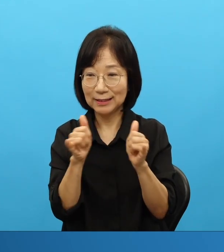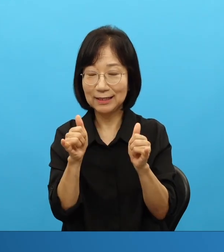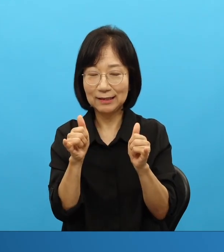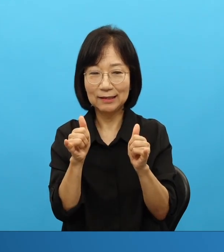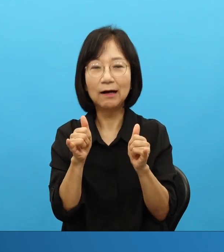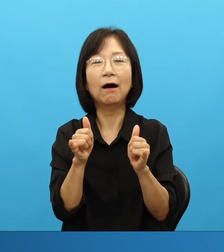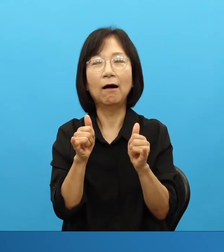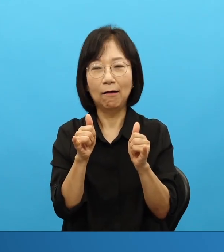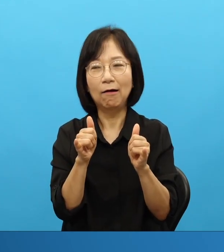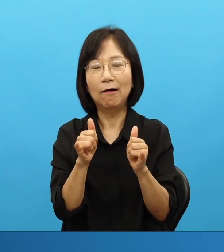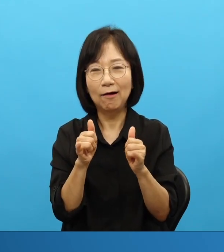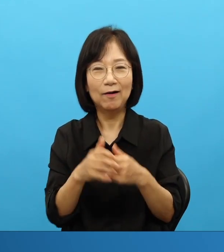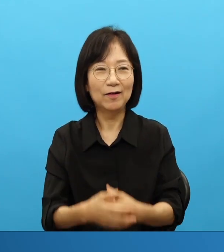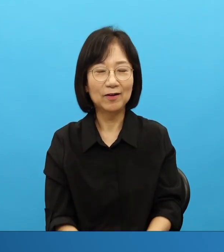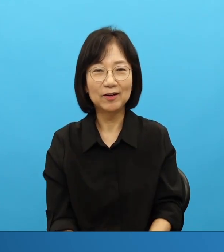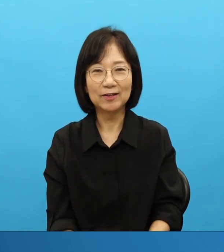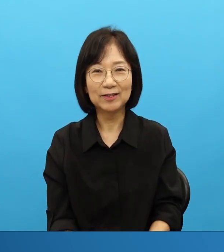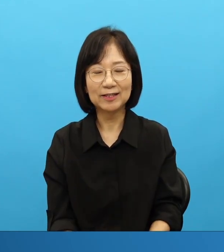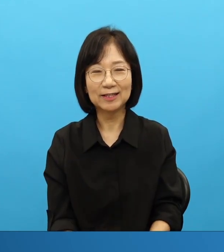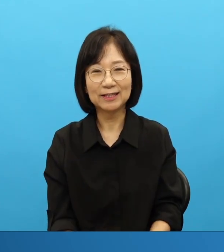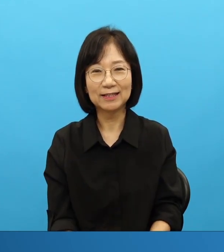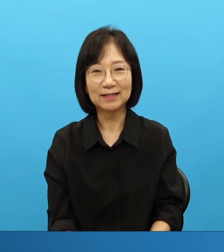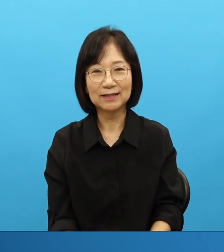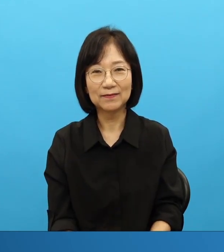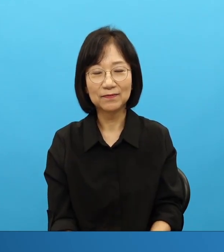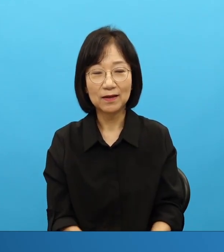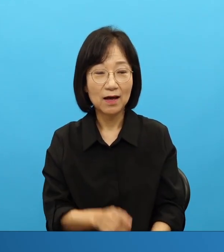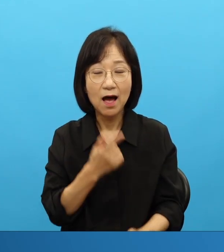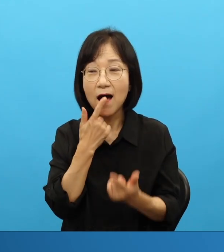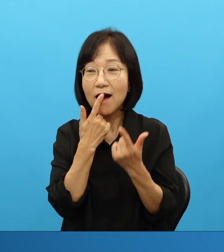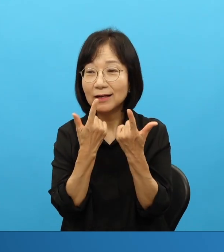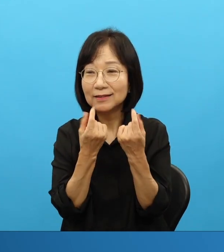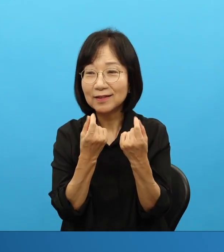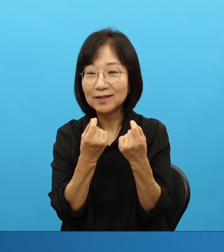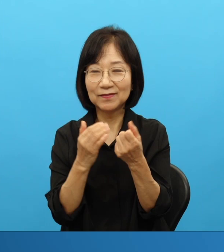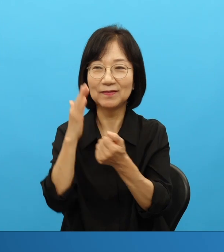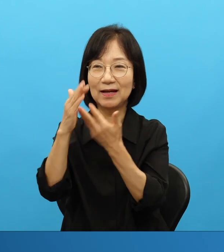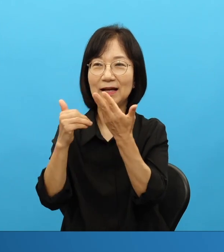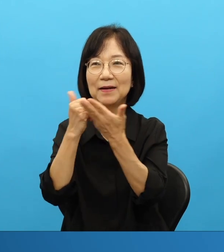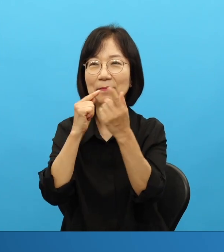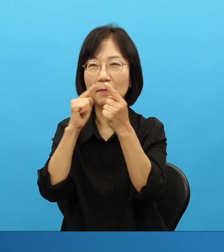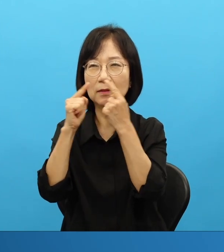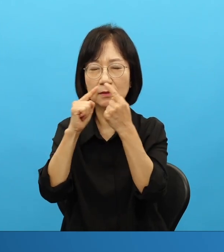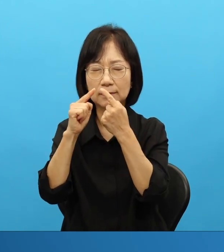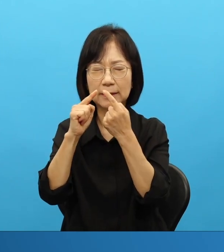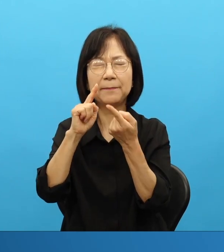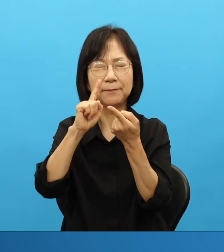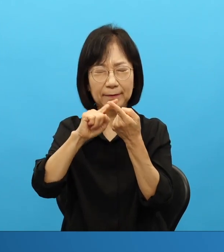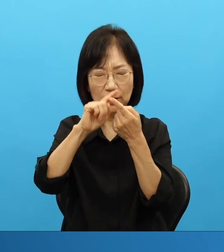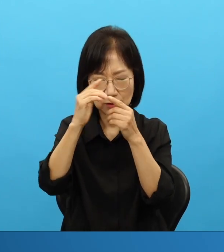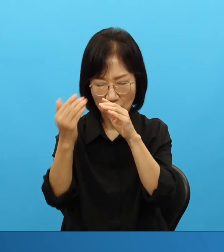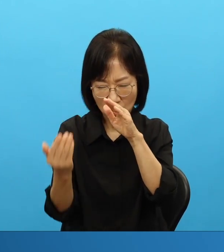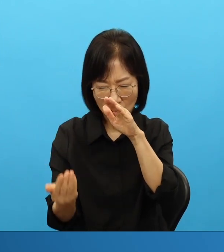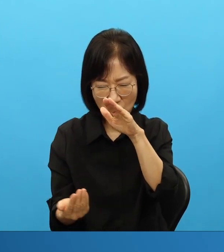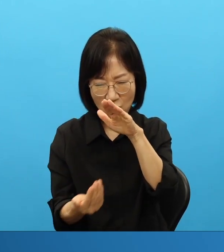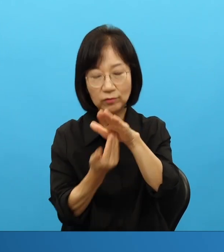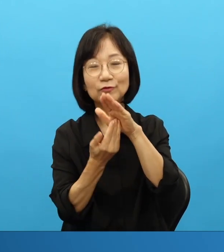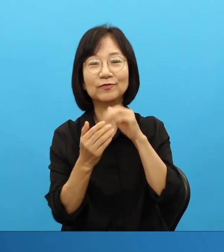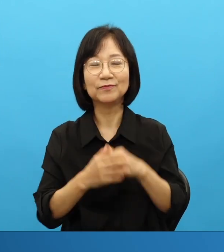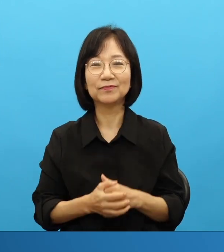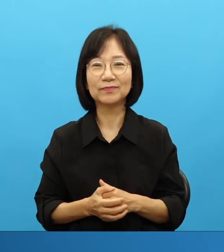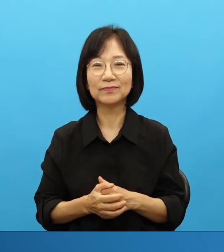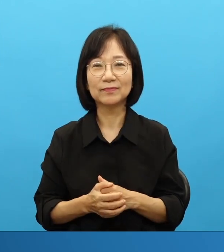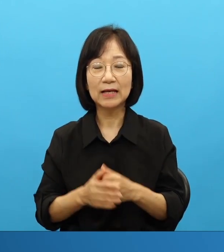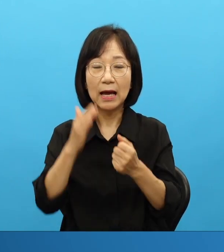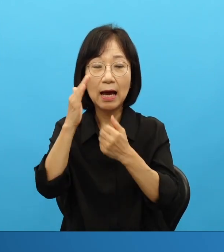자 이렇게요. 하나님의 말씀은 성취가 되는 거예요. And that way we see that God's word is fulfilled. 하나님의 말씀 속에는